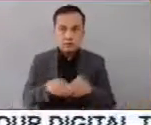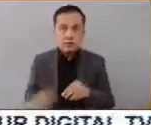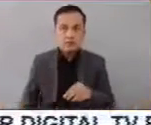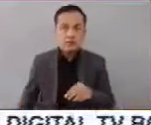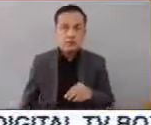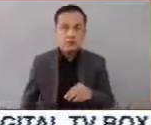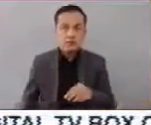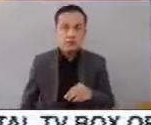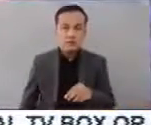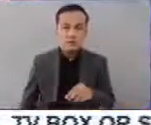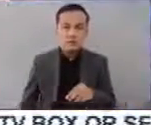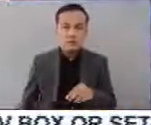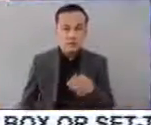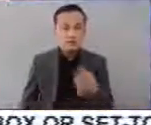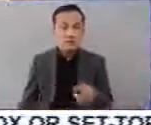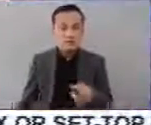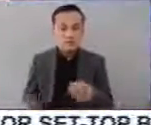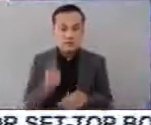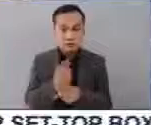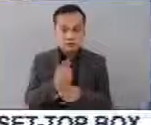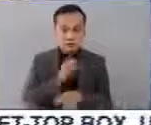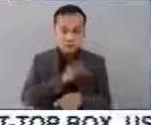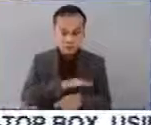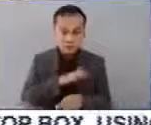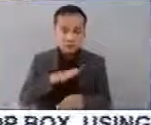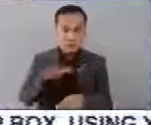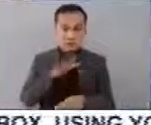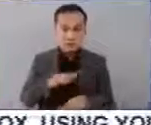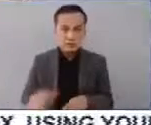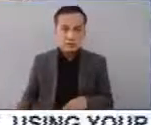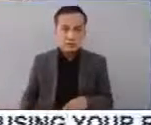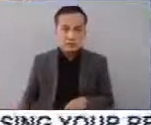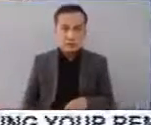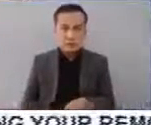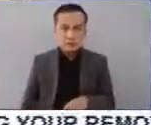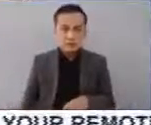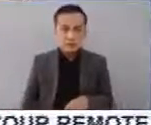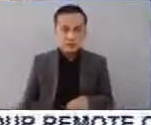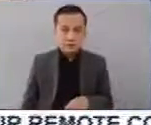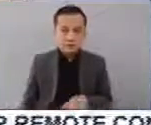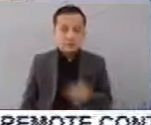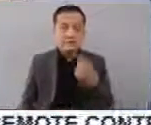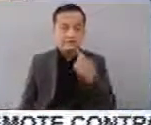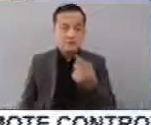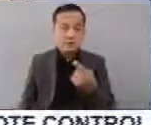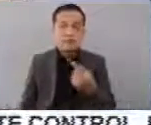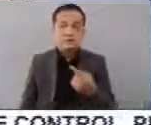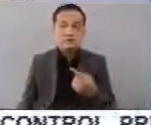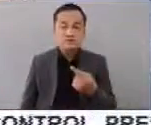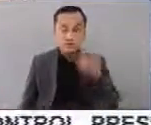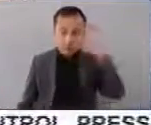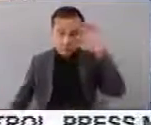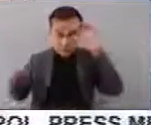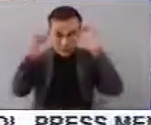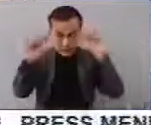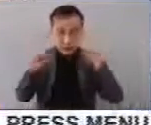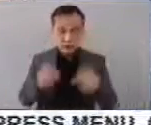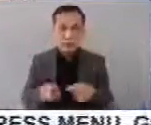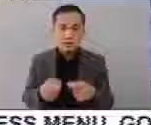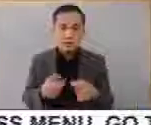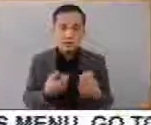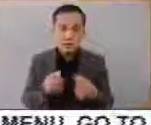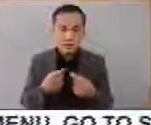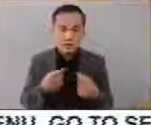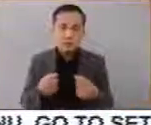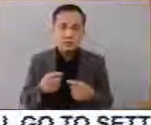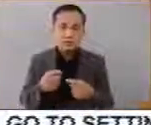NEDA, Department of Finance, and DBM to be on full speed to ensure that our flagship